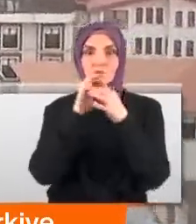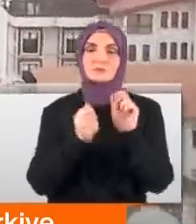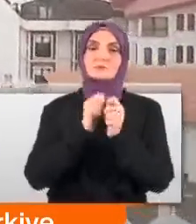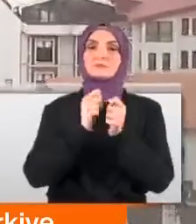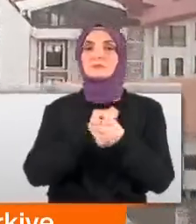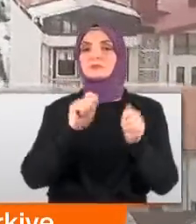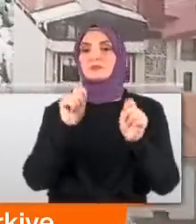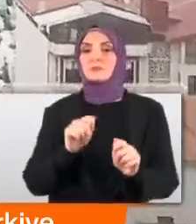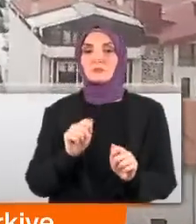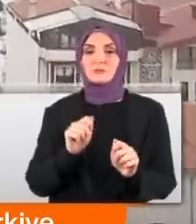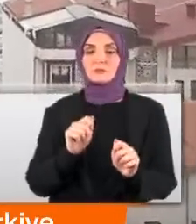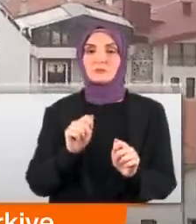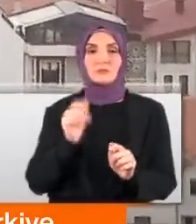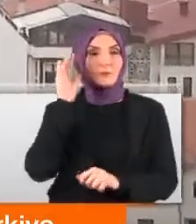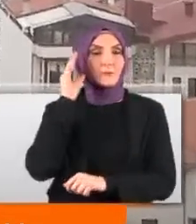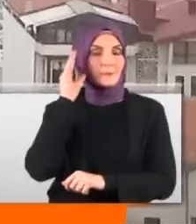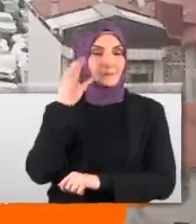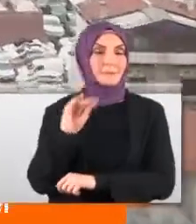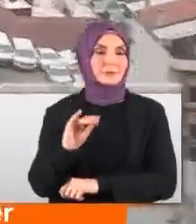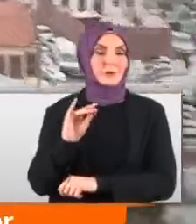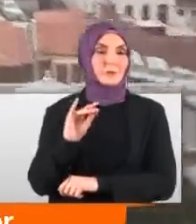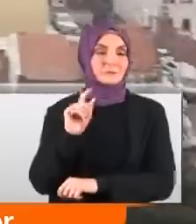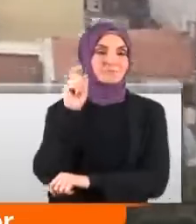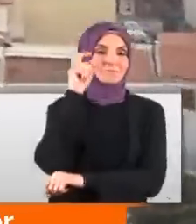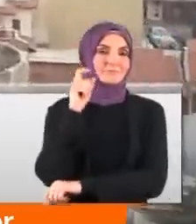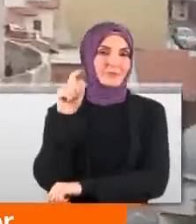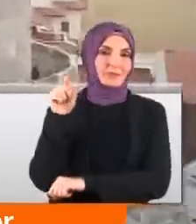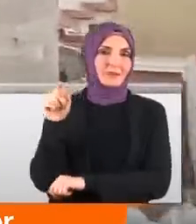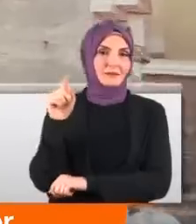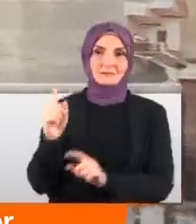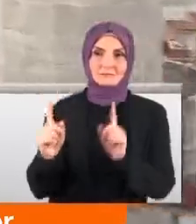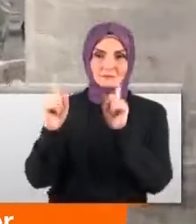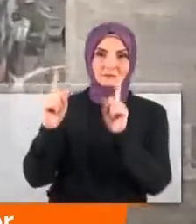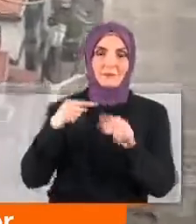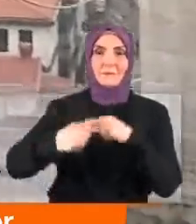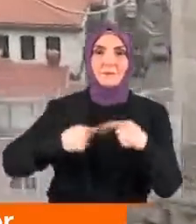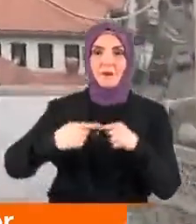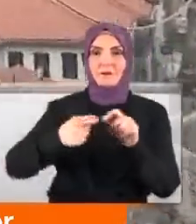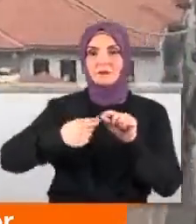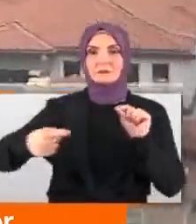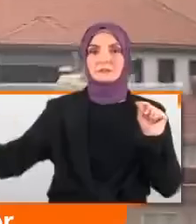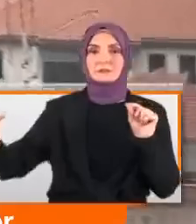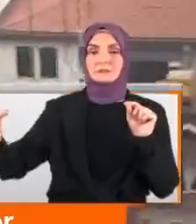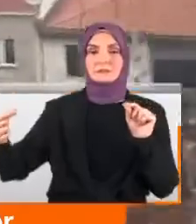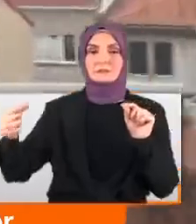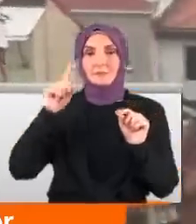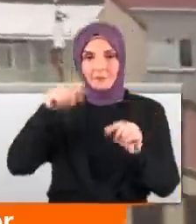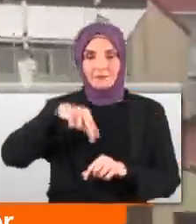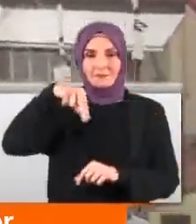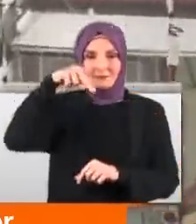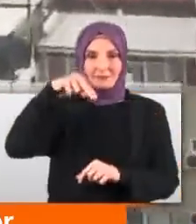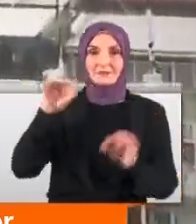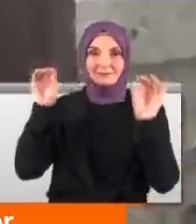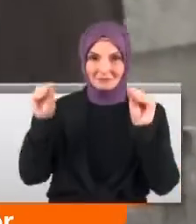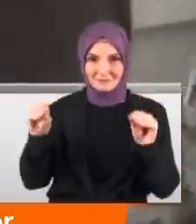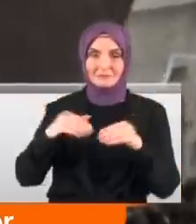makaralar bağlıyoruz. Makaralarla halatlara geçiriyoruz. Bir daha karşı minareye çıkmıyoruz. Burada halatlara çekerek yazıyı perde gibi bir ileri veya